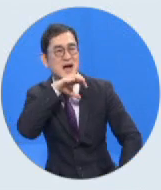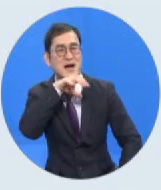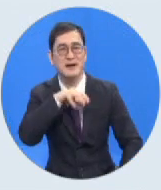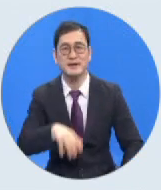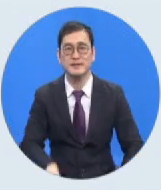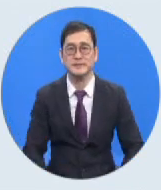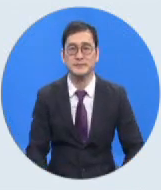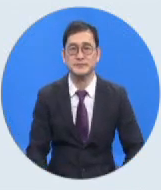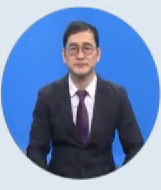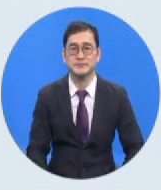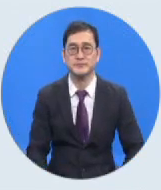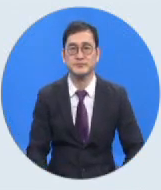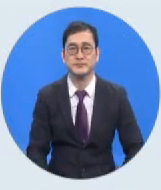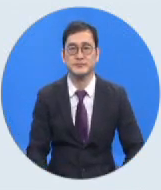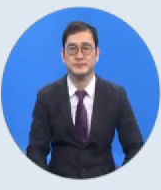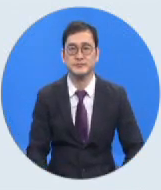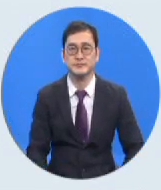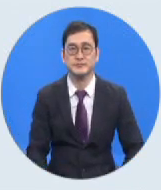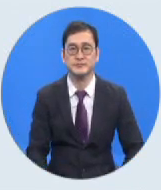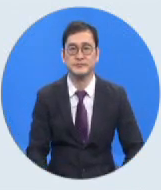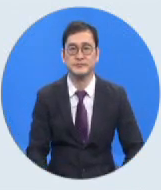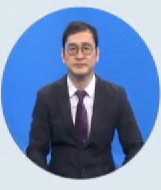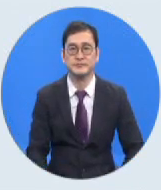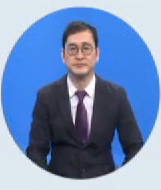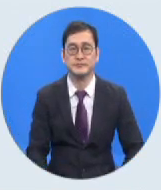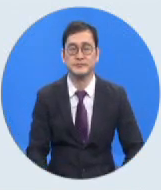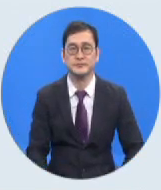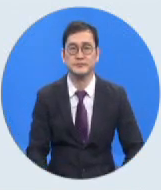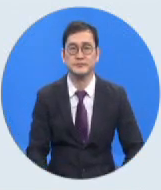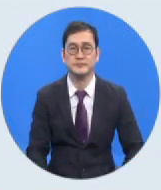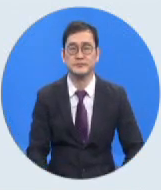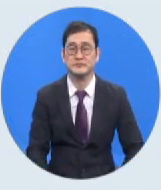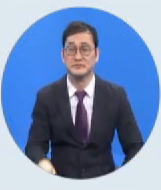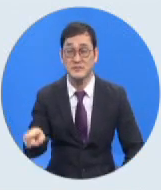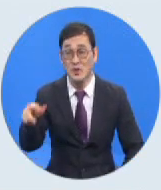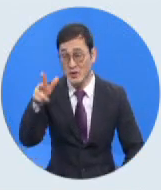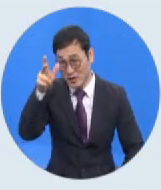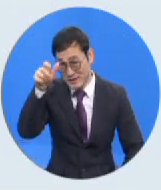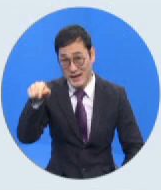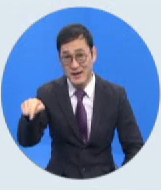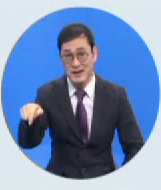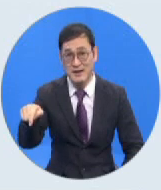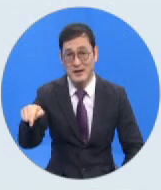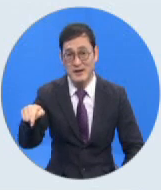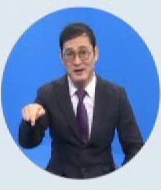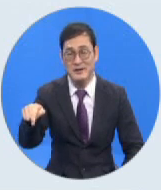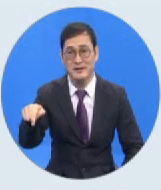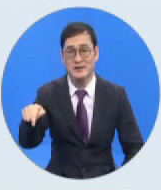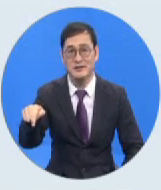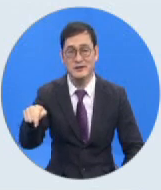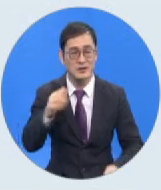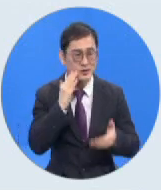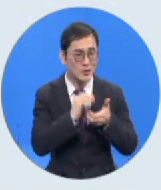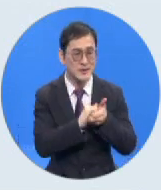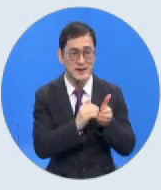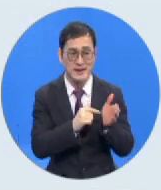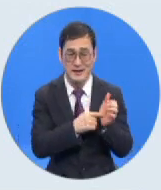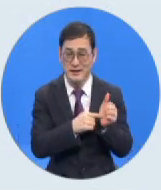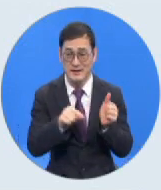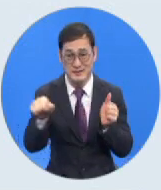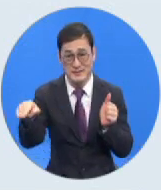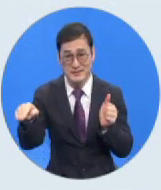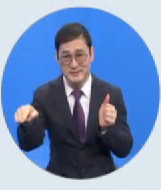당시 민정수석실에 있었던 윤국은 당시 총경과 이광철 민정비서관, 선임 행정관이 대화를